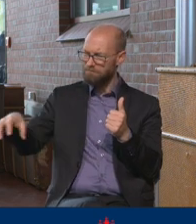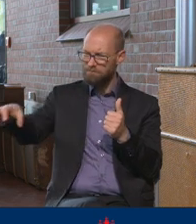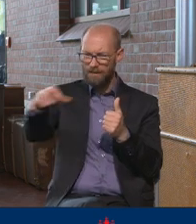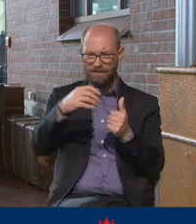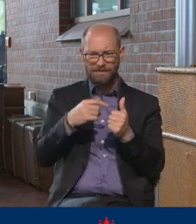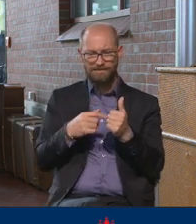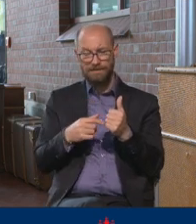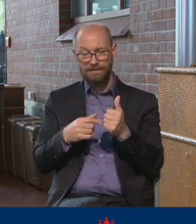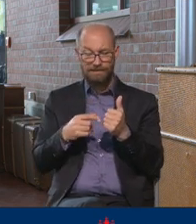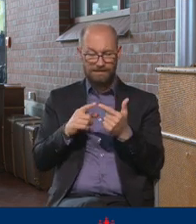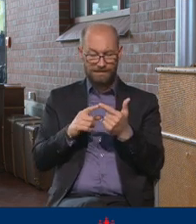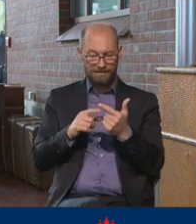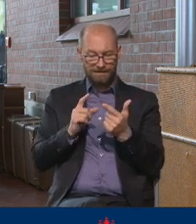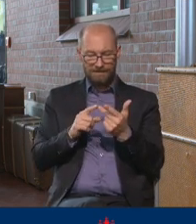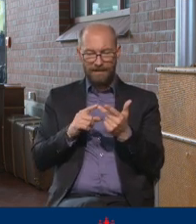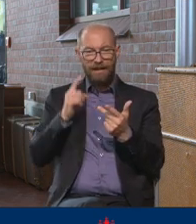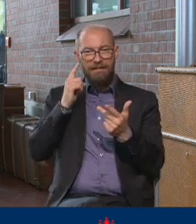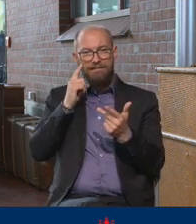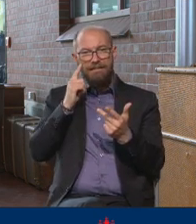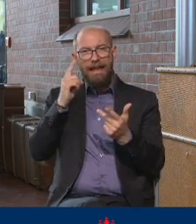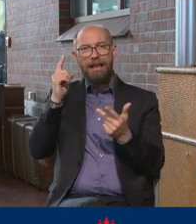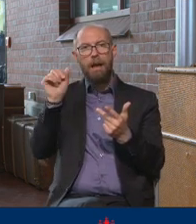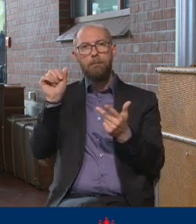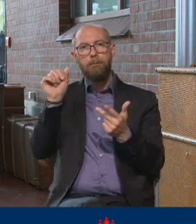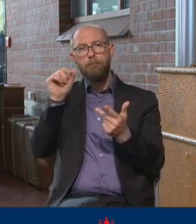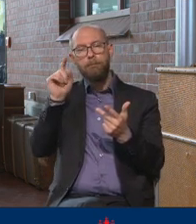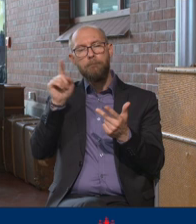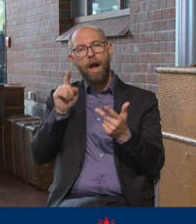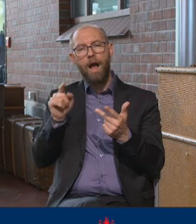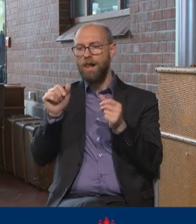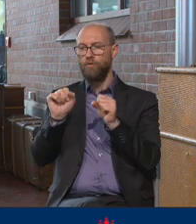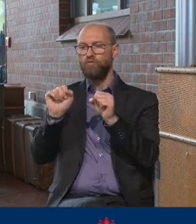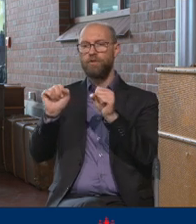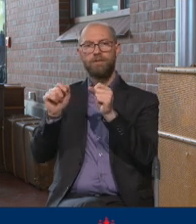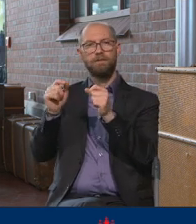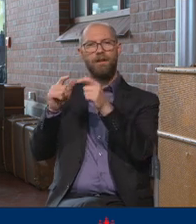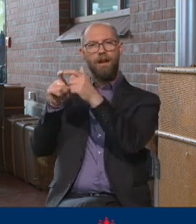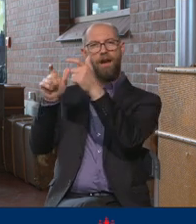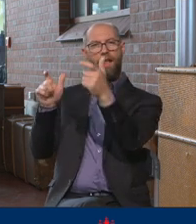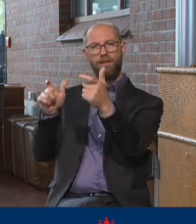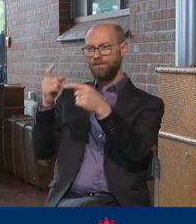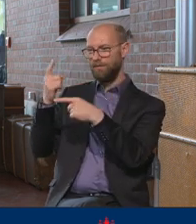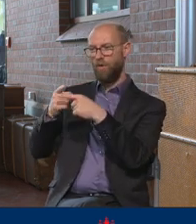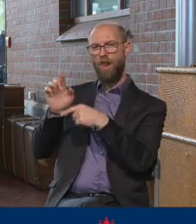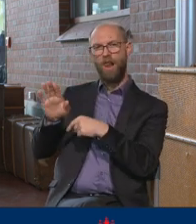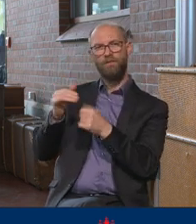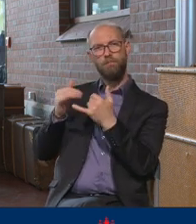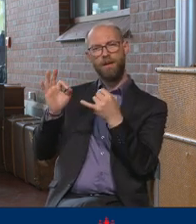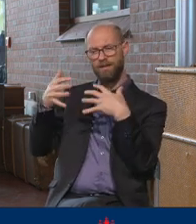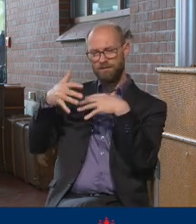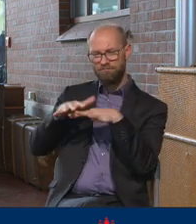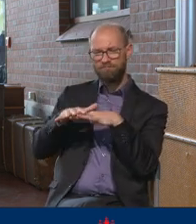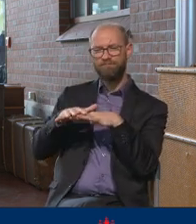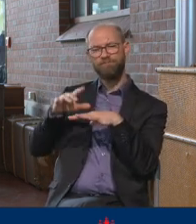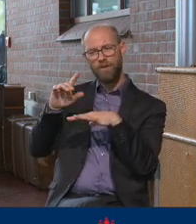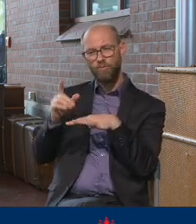gucken mal ob wenn ich doch die denkmalgeschützten häusern auf eine andere variante noch mal ein bisschen besser integrieren können haben also die struktur